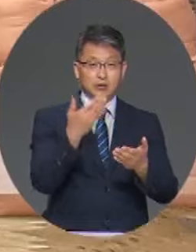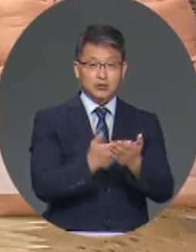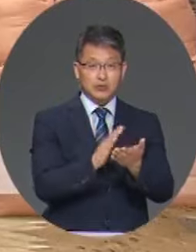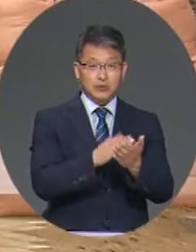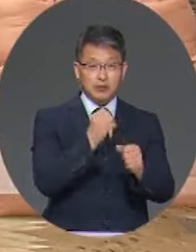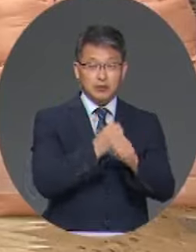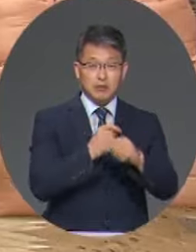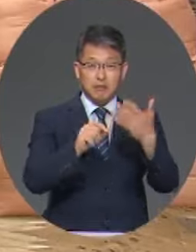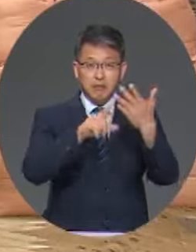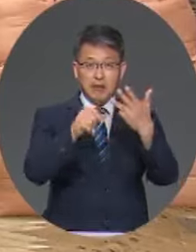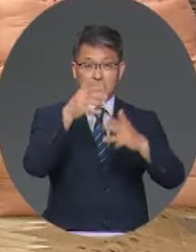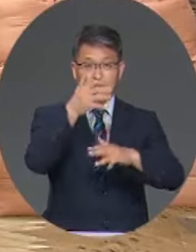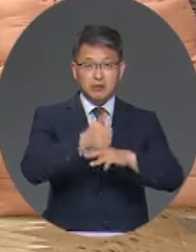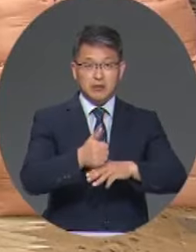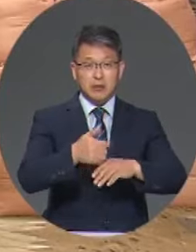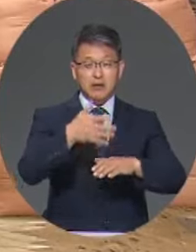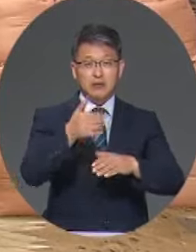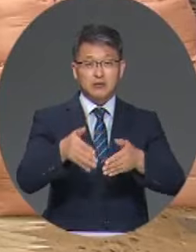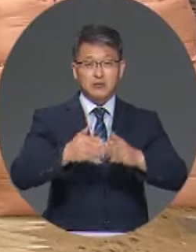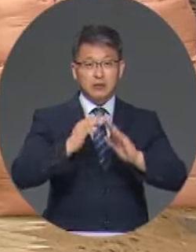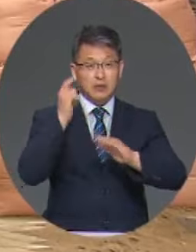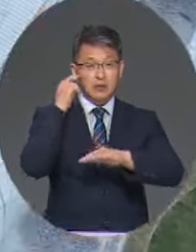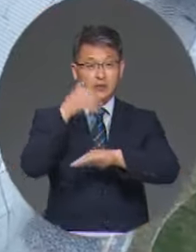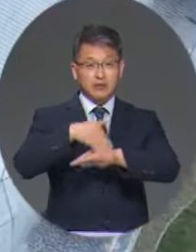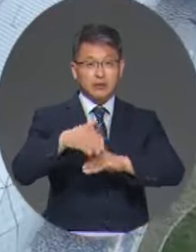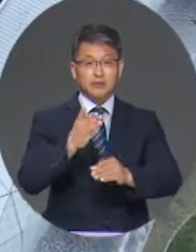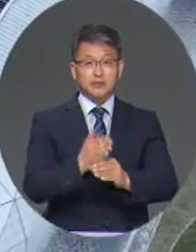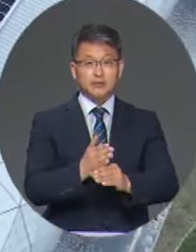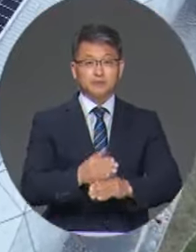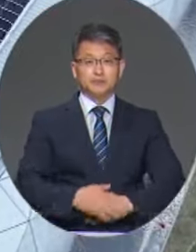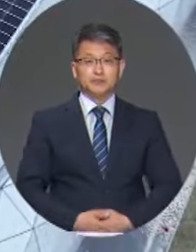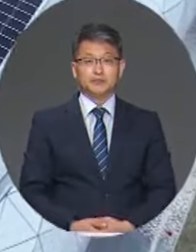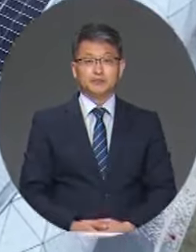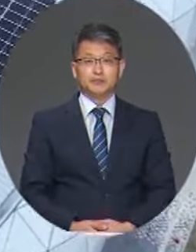거쳐 8월 말 종합 운동장을 준공할 예정입니다